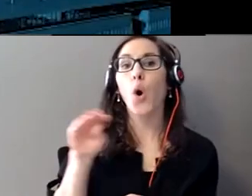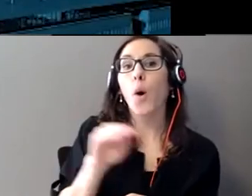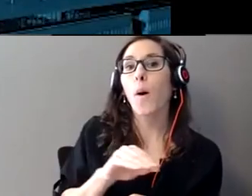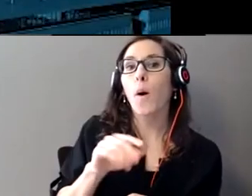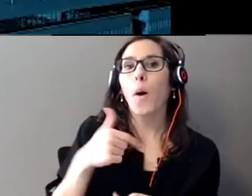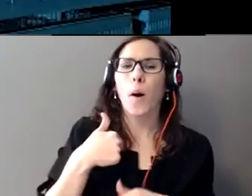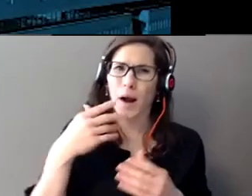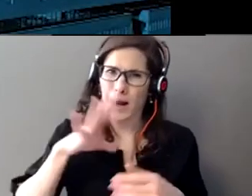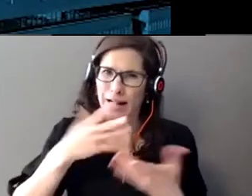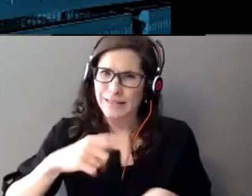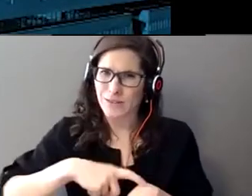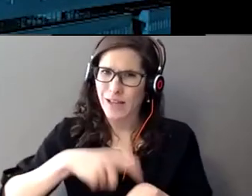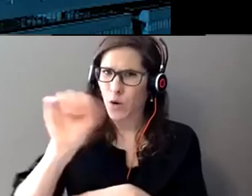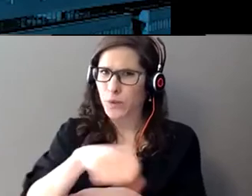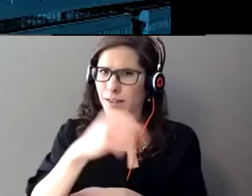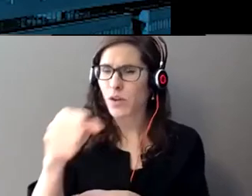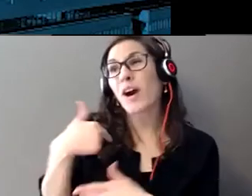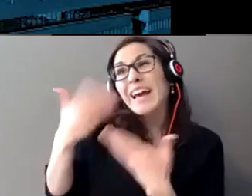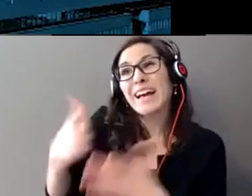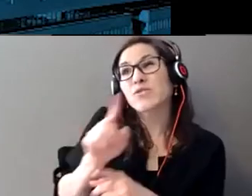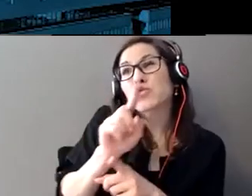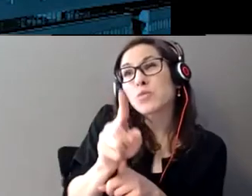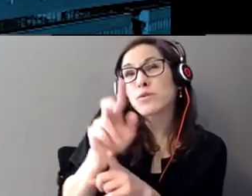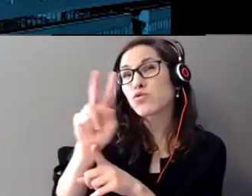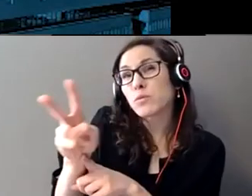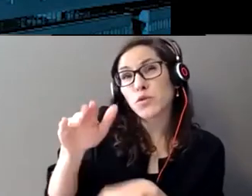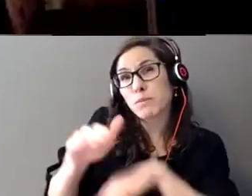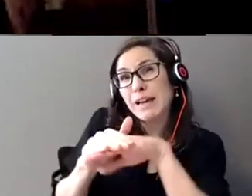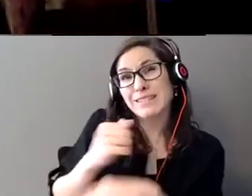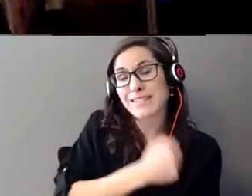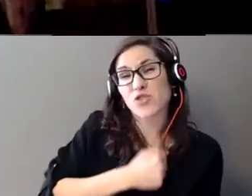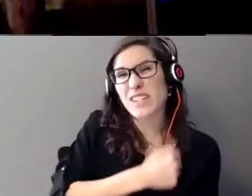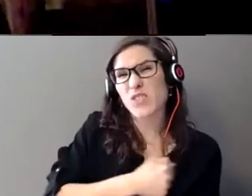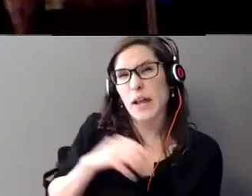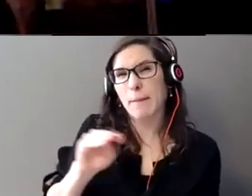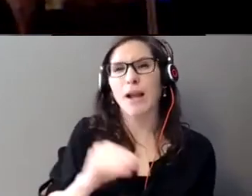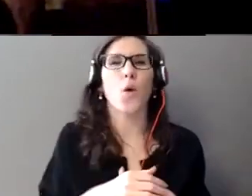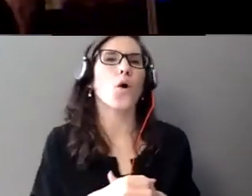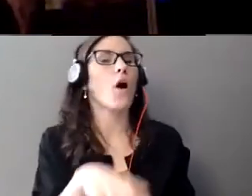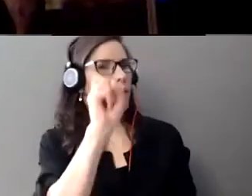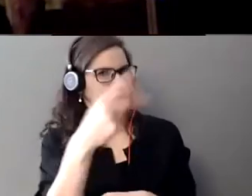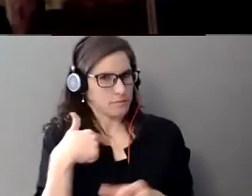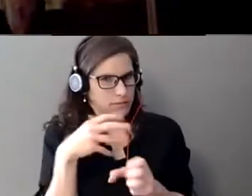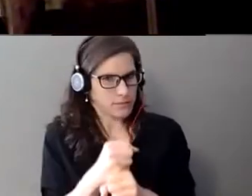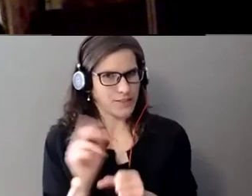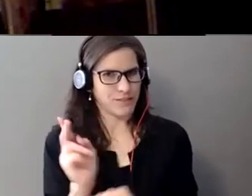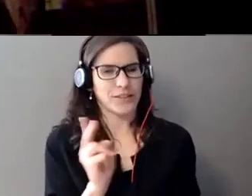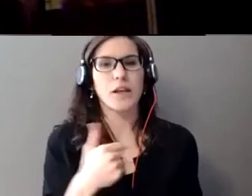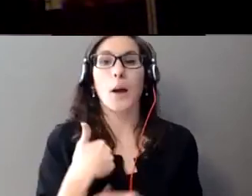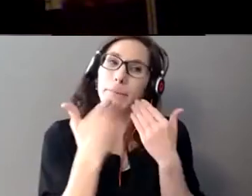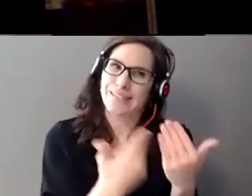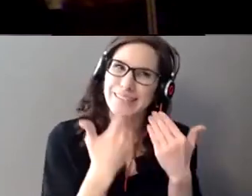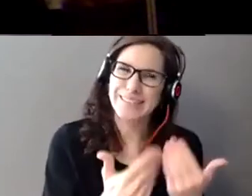vous avez encore une à deux minutes, pas plus, Marion, je suis désolée. je vais faire très rapide, merci.